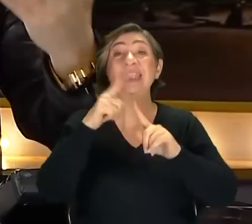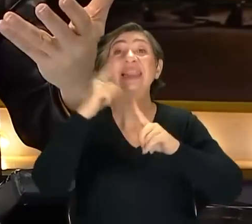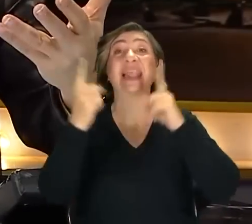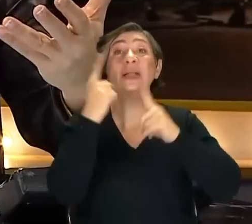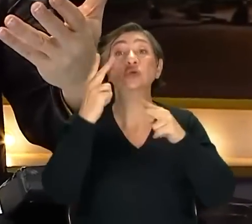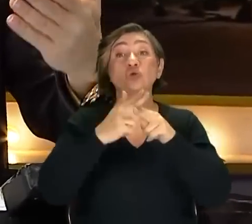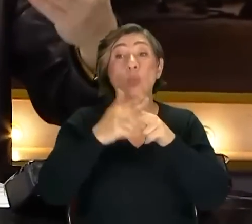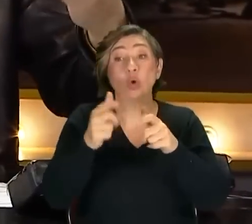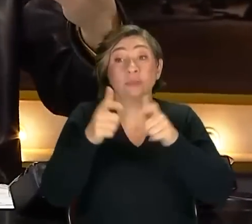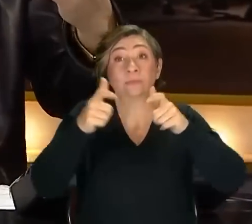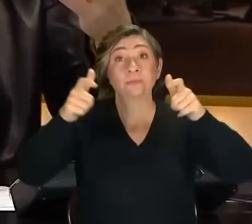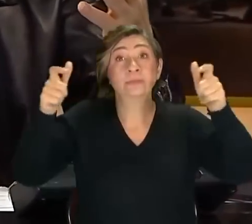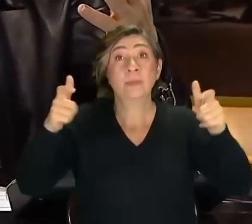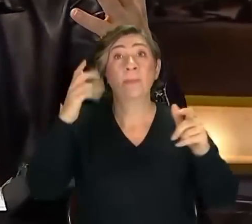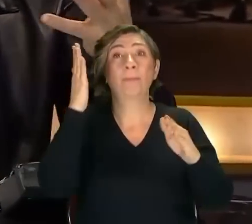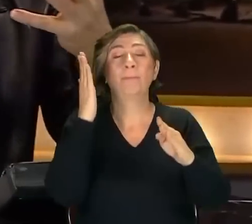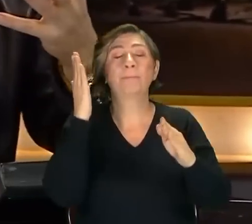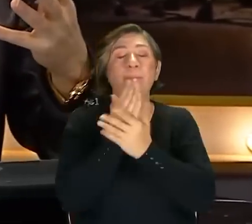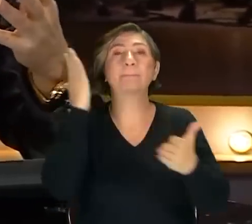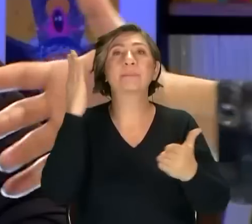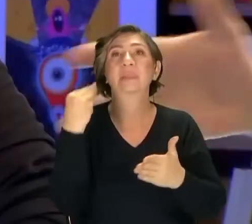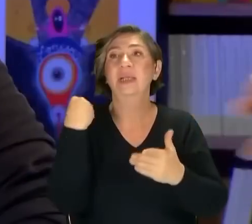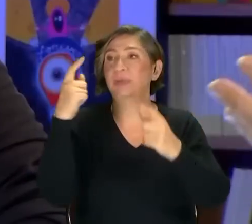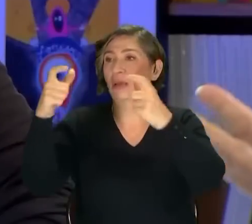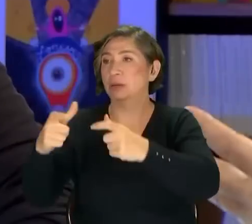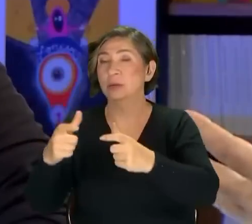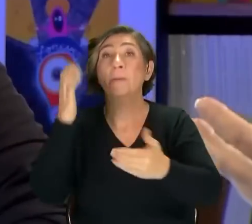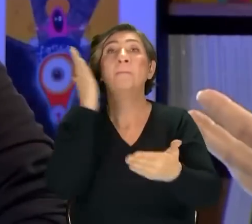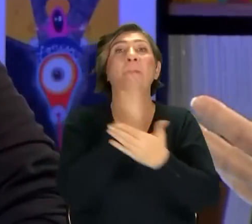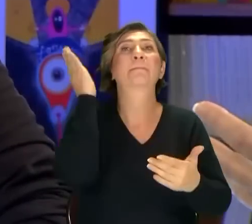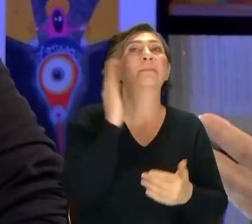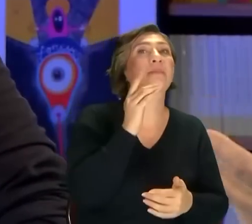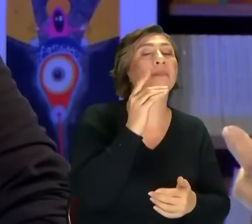teknoloji çok hızlı gelişiyor. Ve pat yeni bir platform. Pat